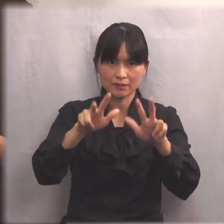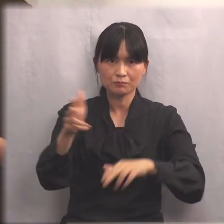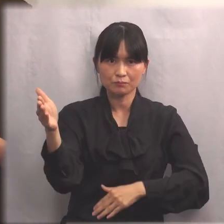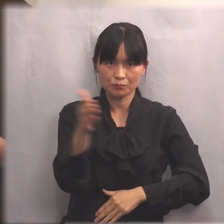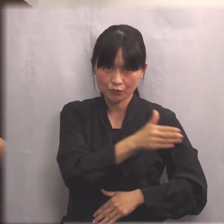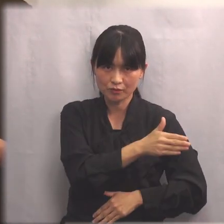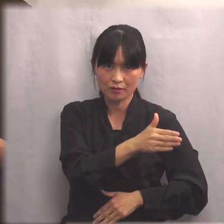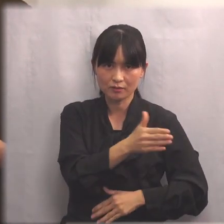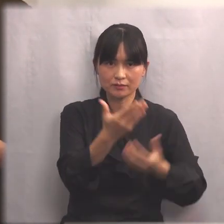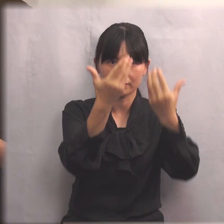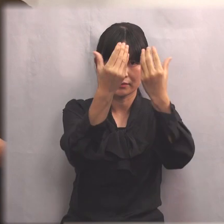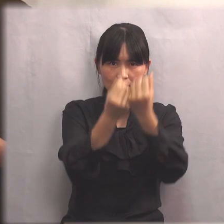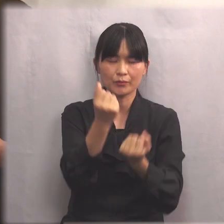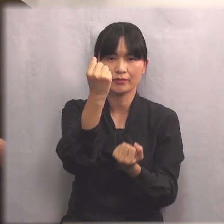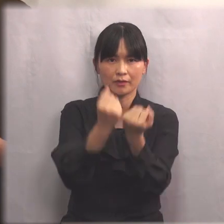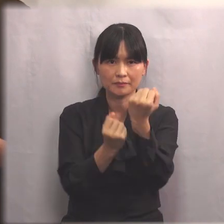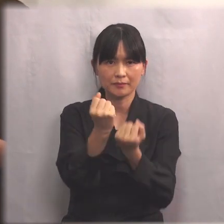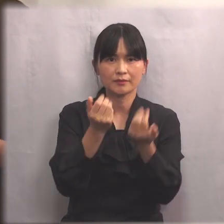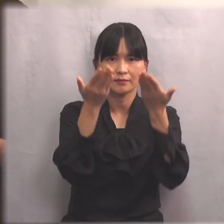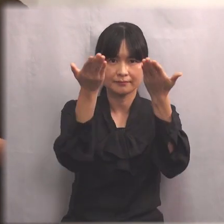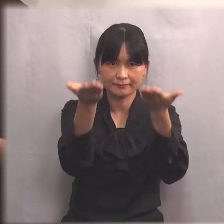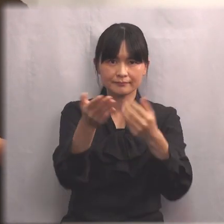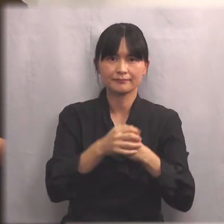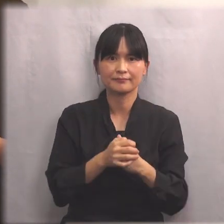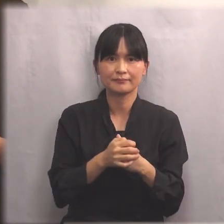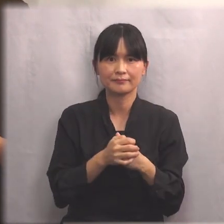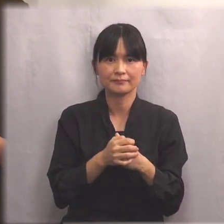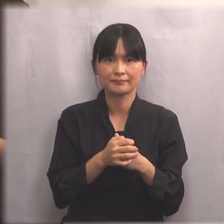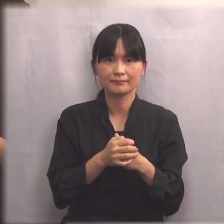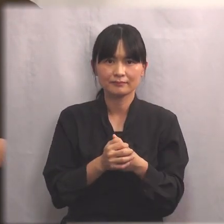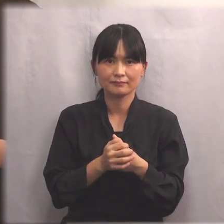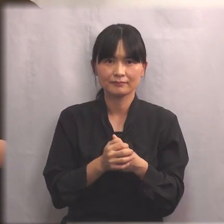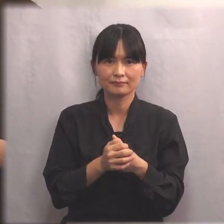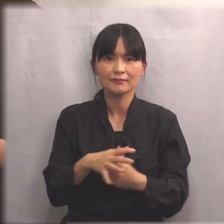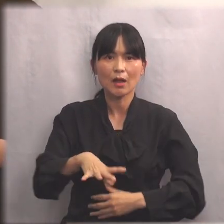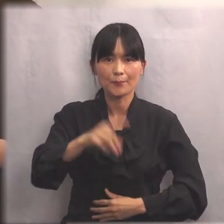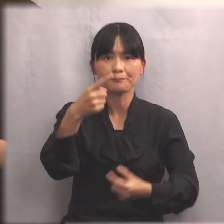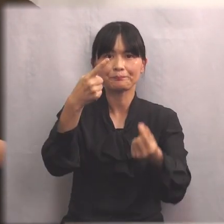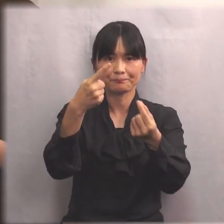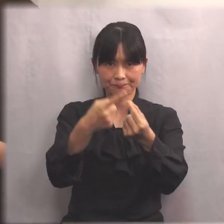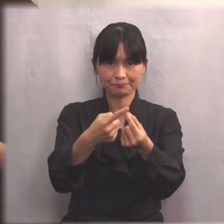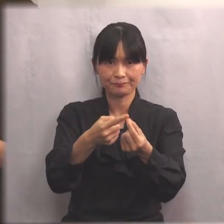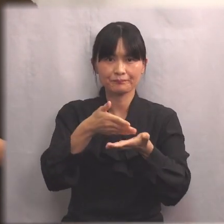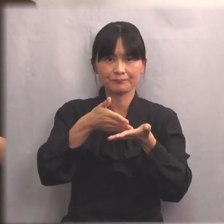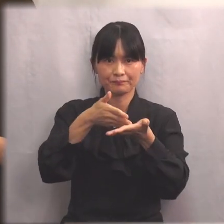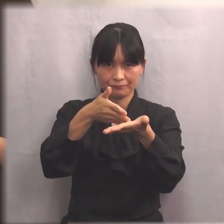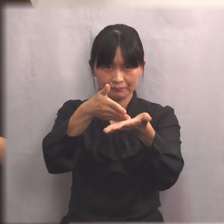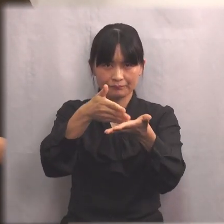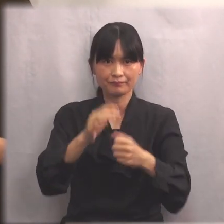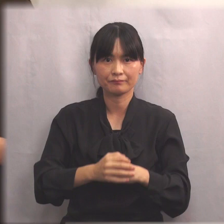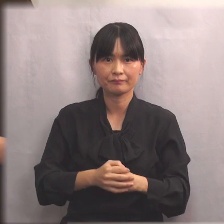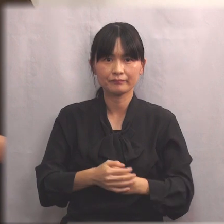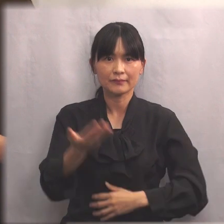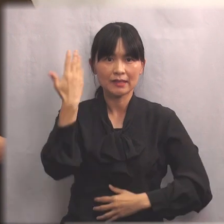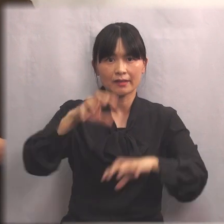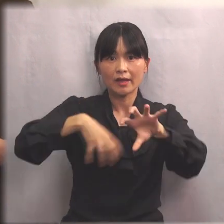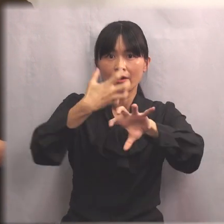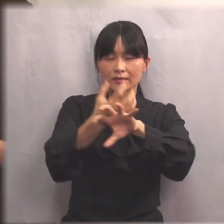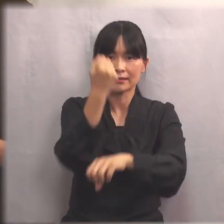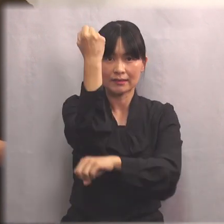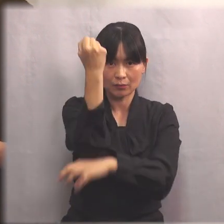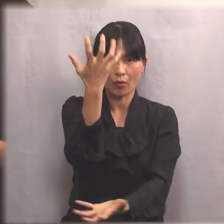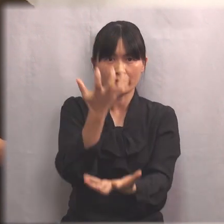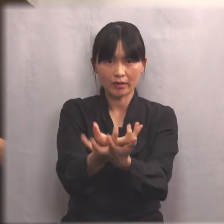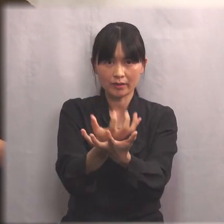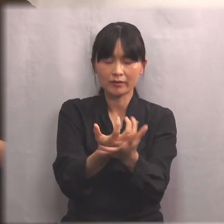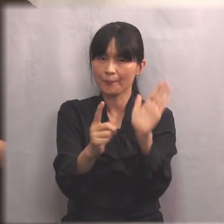담았습니다. 지금부터 그 제안들을 여러분께 설명드리겠습니다. 먼저 첫 번째 제안입니다. 지난